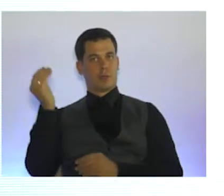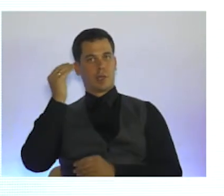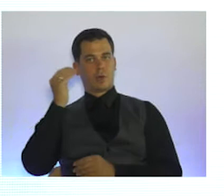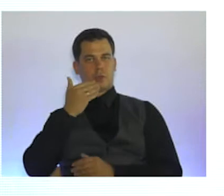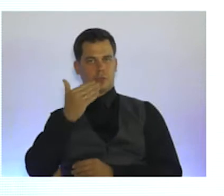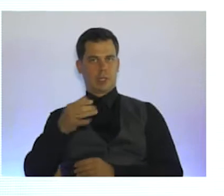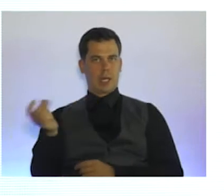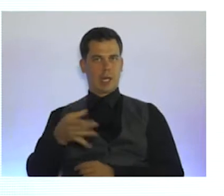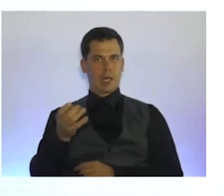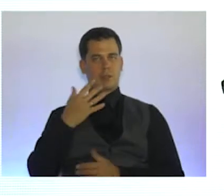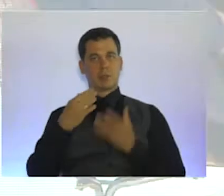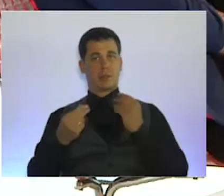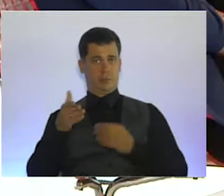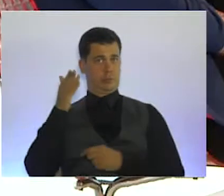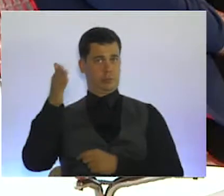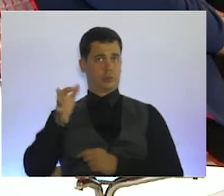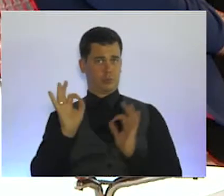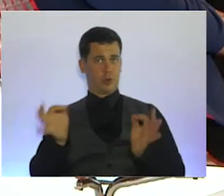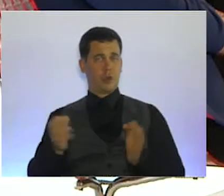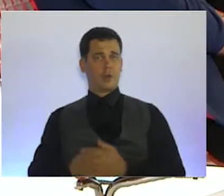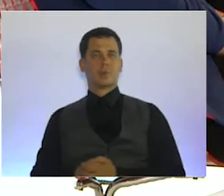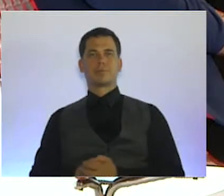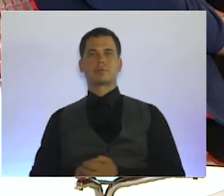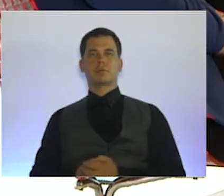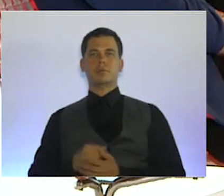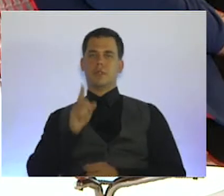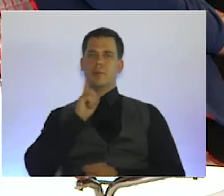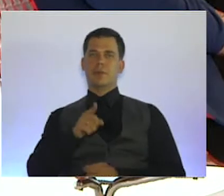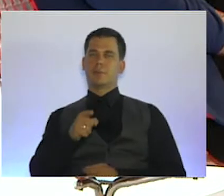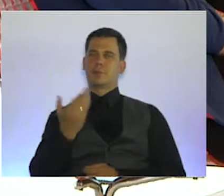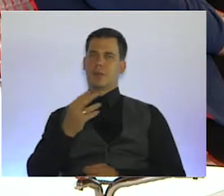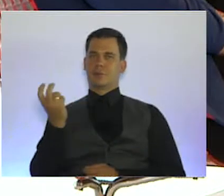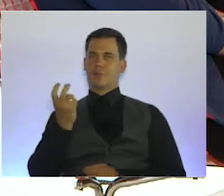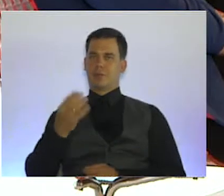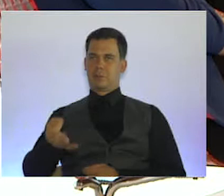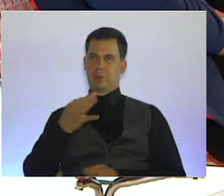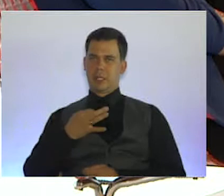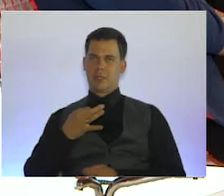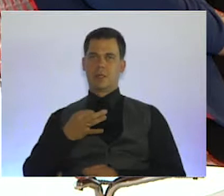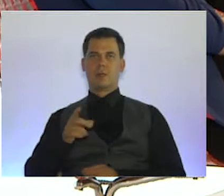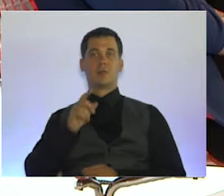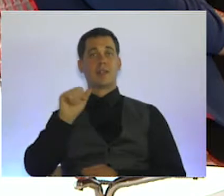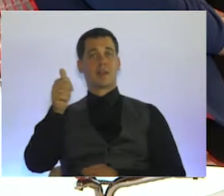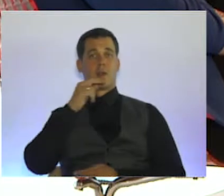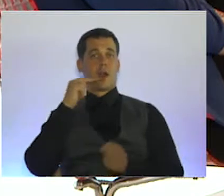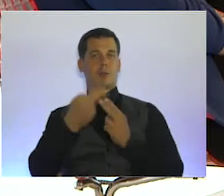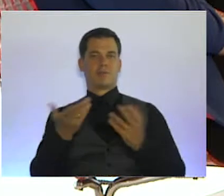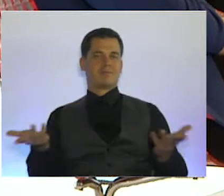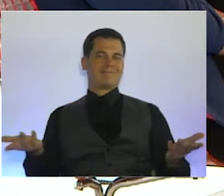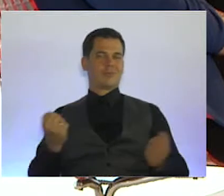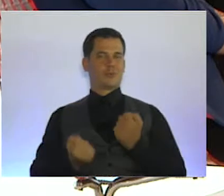przez zabawę, to jest przyszłość? To rzeczywiście jest dosyć ciekawe pytanie, na które nie ma jednoznacznej odpowiedzi. Na